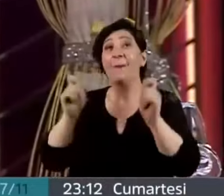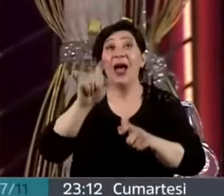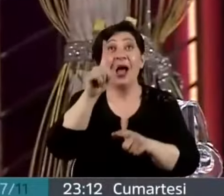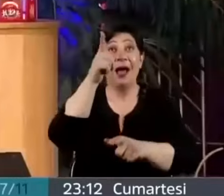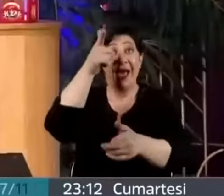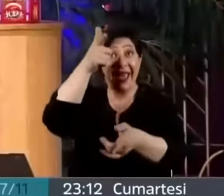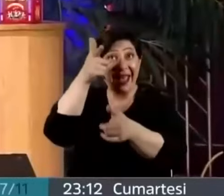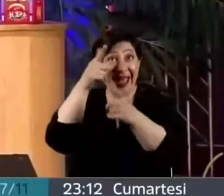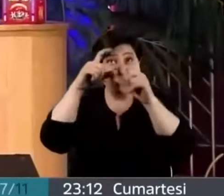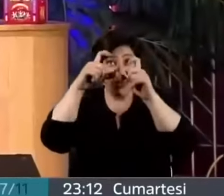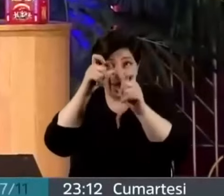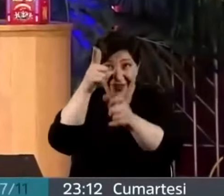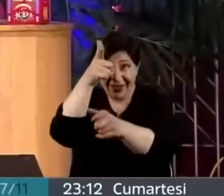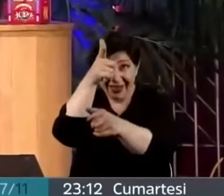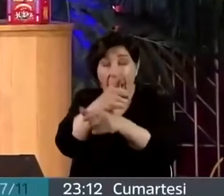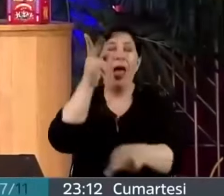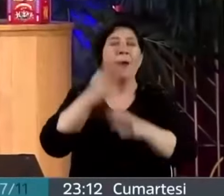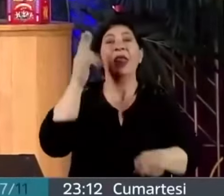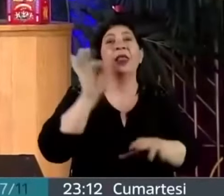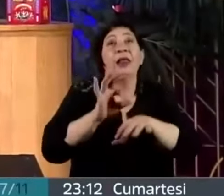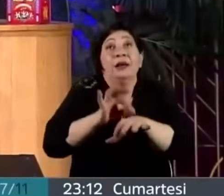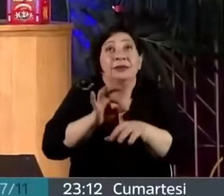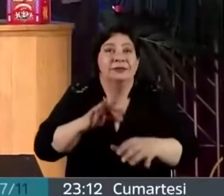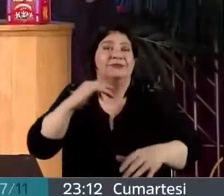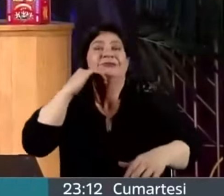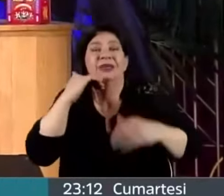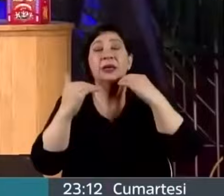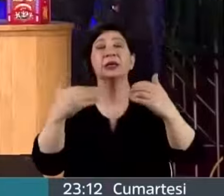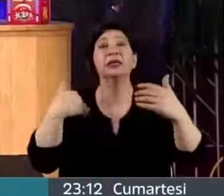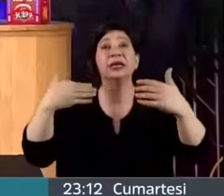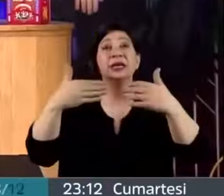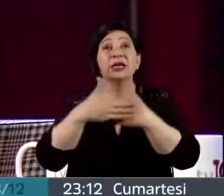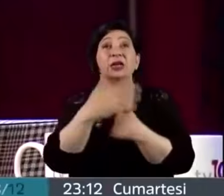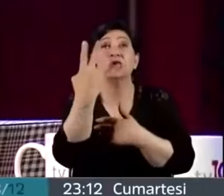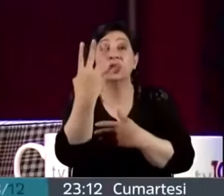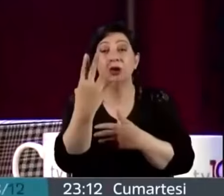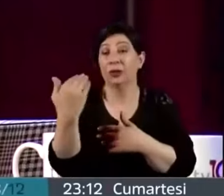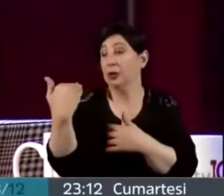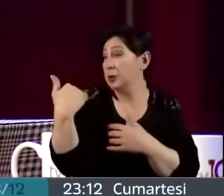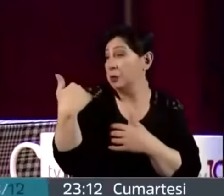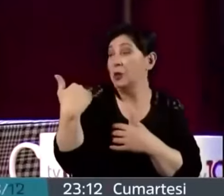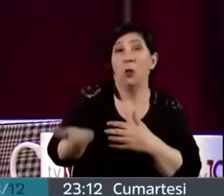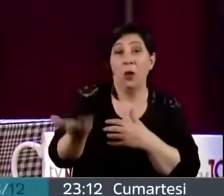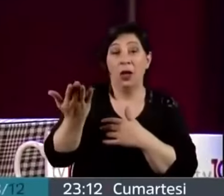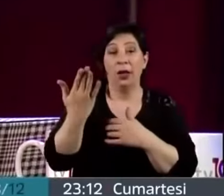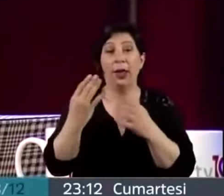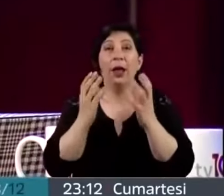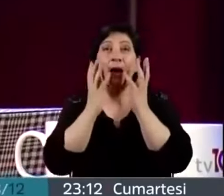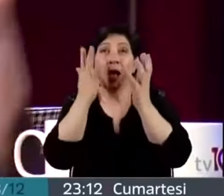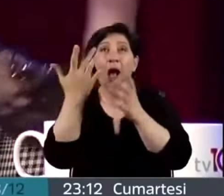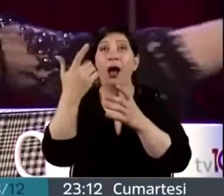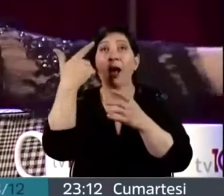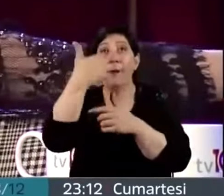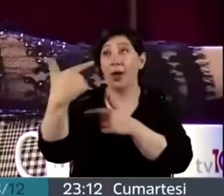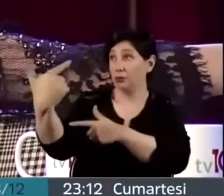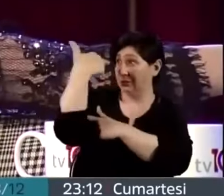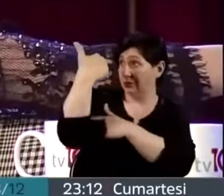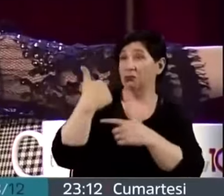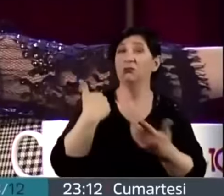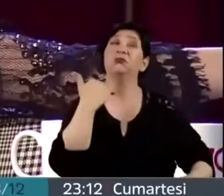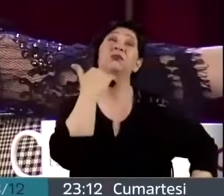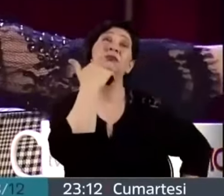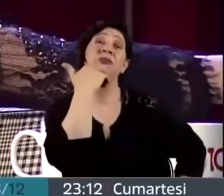gördüğün anda kafayı anında, mı üşütüyorsun? Yani mesela akşam da yatıyorum yani. Saat 4'te beni kamera geliyorsa, uyandırıyorsa beni, ağzım da kamera sokarsa ben de hemen